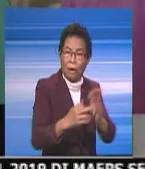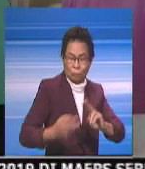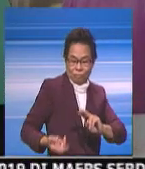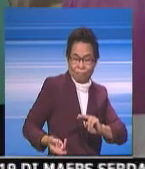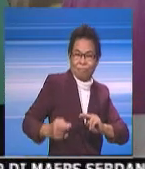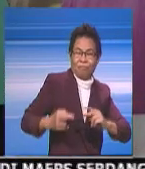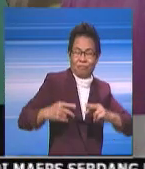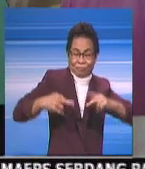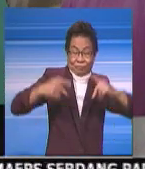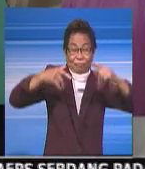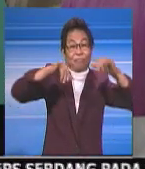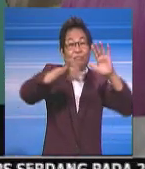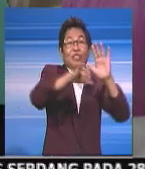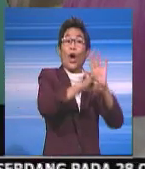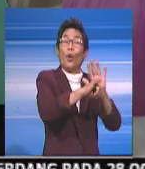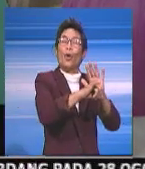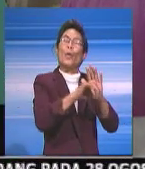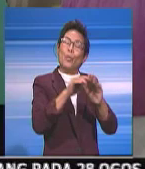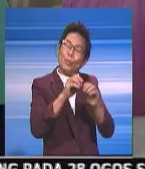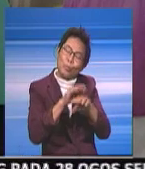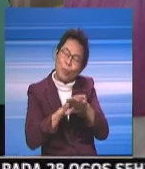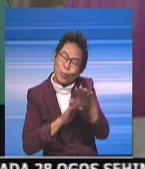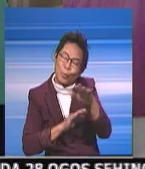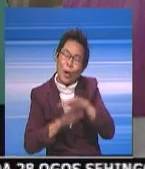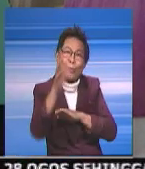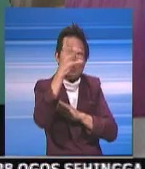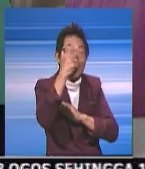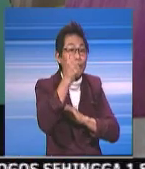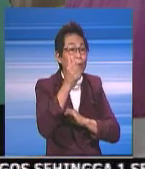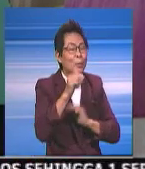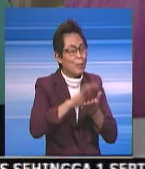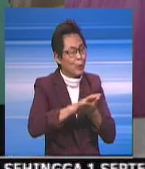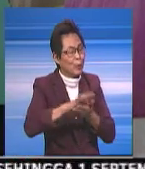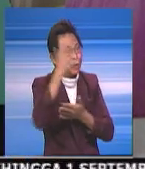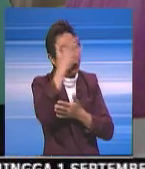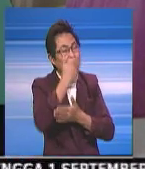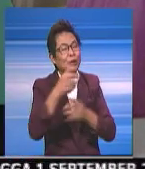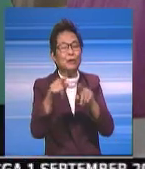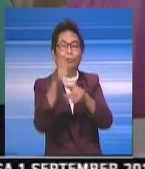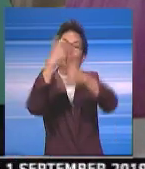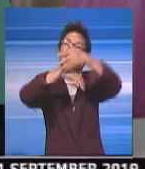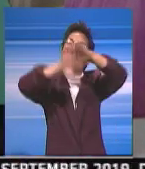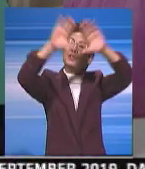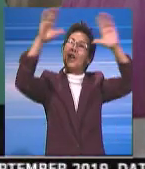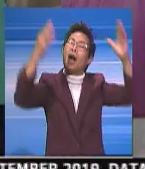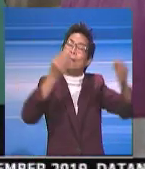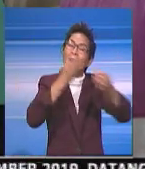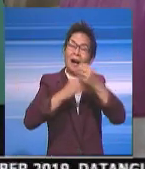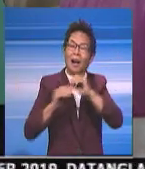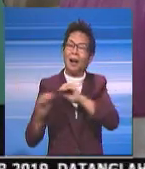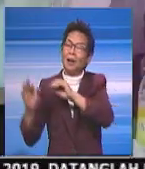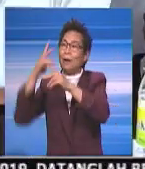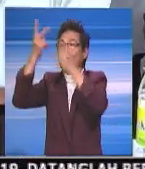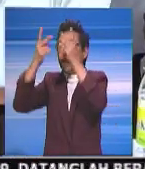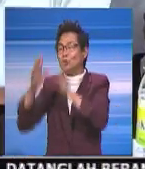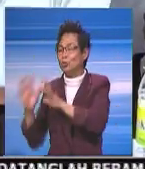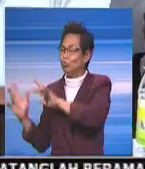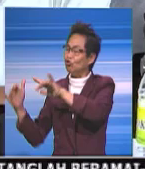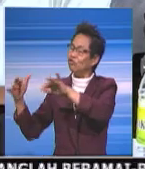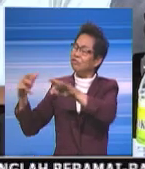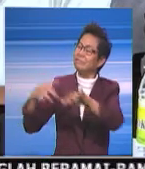imej Kampung Baru agar lebih selesa, bersih dan cantik sebagai sebuah syurga makanan dan lokasi tumpuan pelancong.